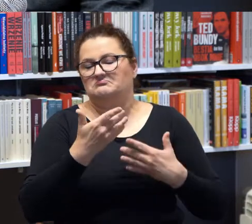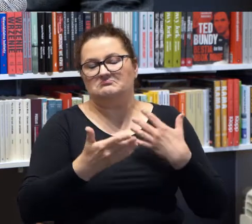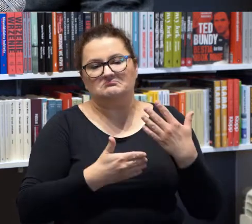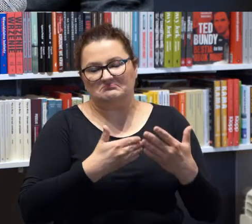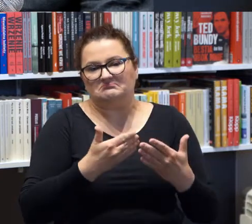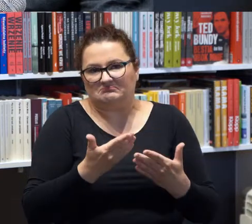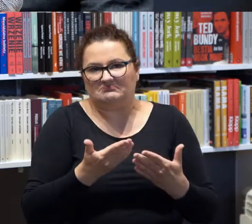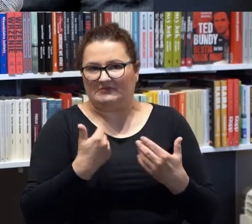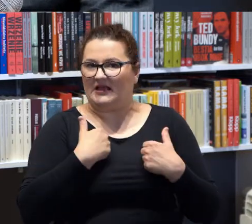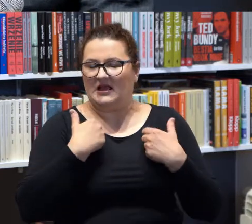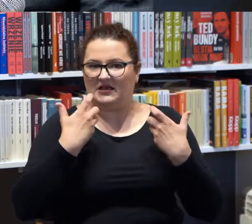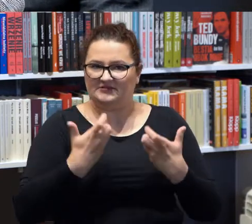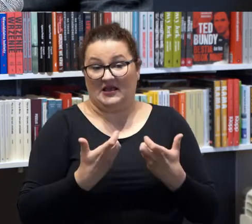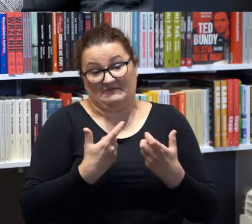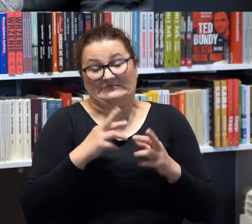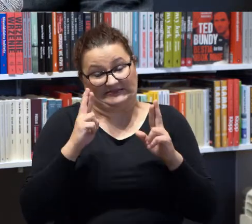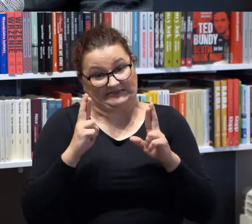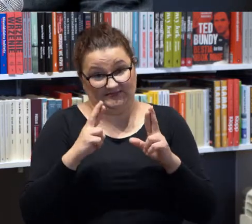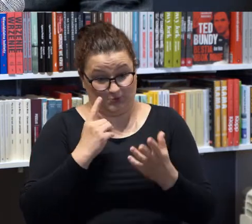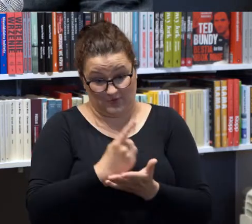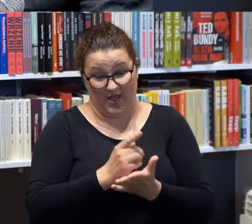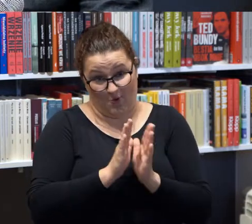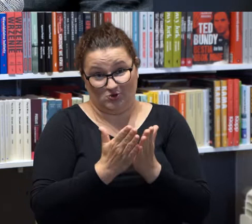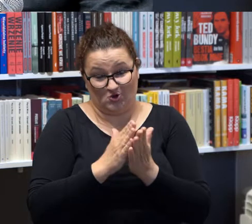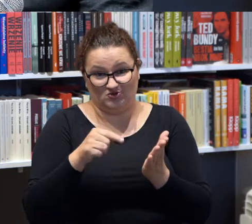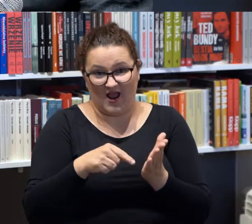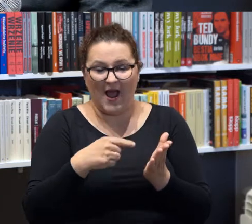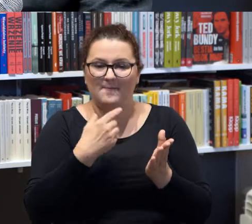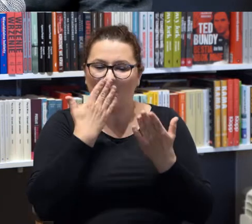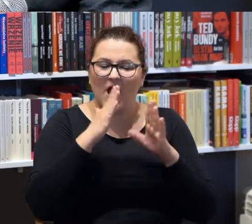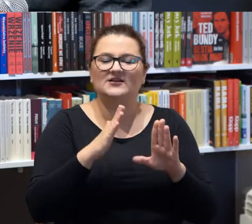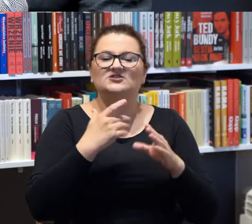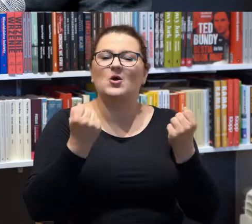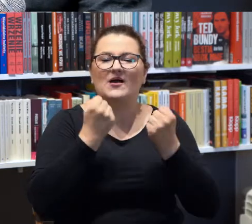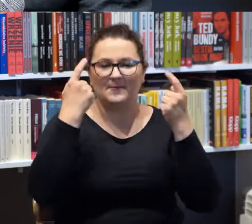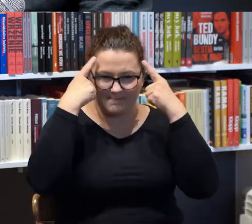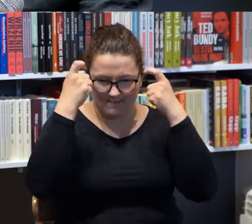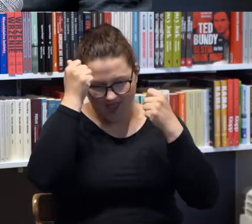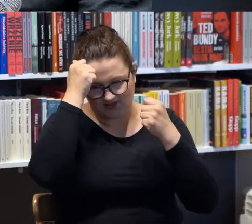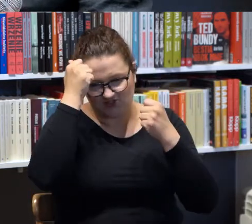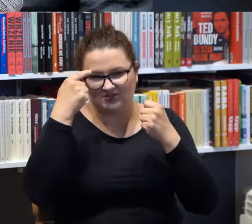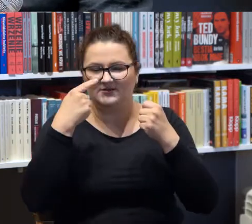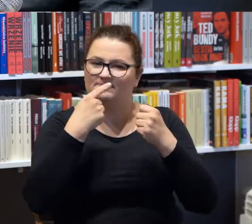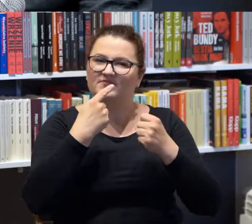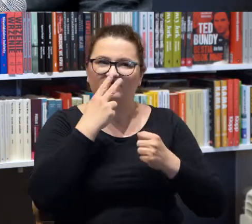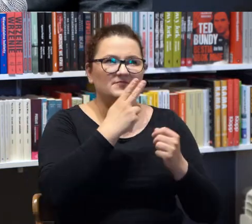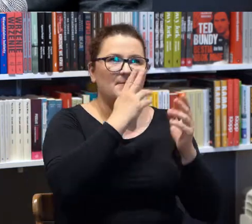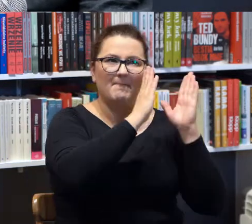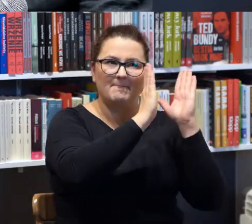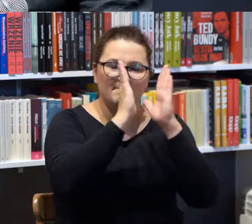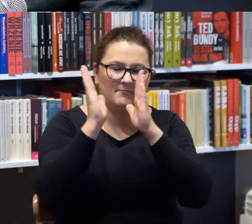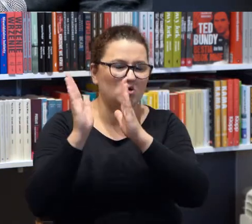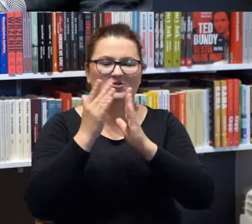No i chciałam, żeby mi wyszła mi, mam nadzieję, właśnie rzecz o tym, jak działa sama pamięć, gdzie mieszają się porządki pamiętającego